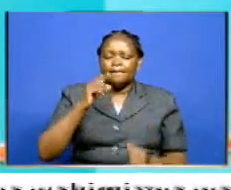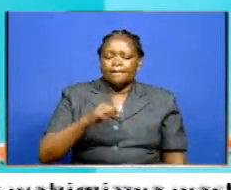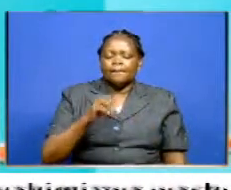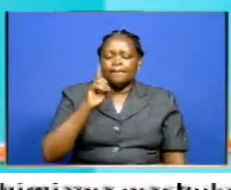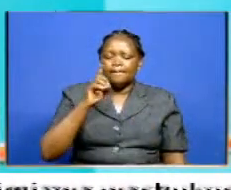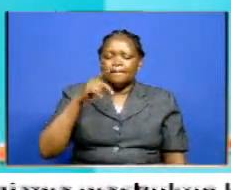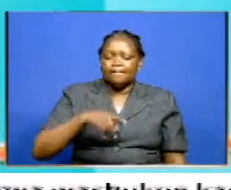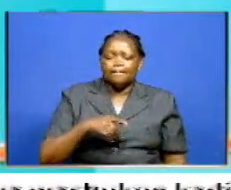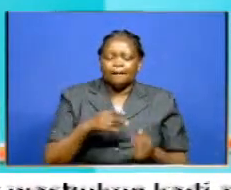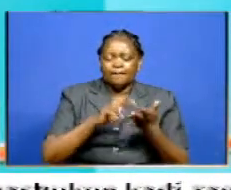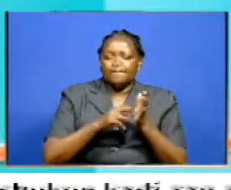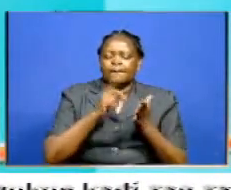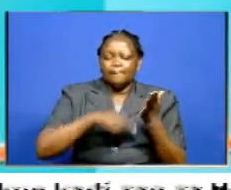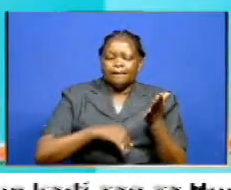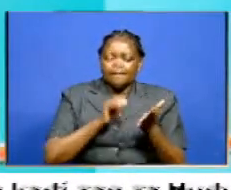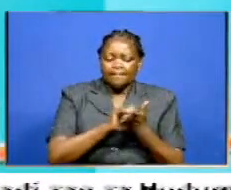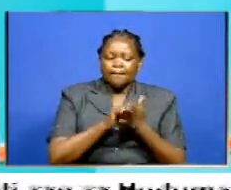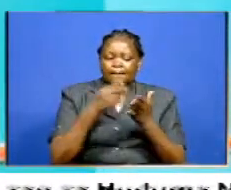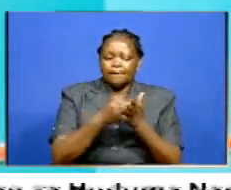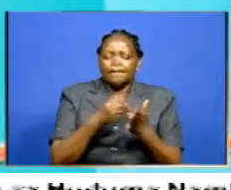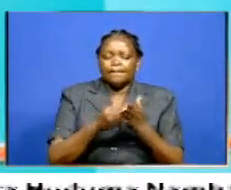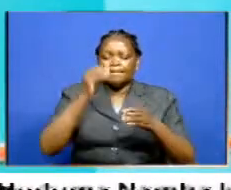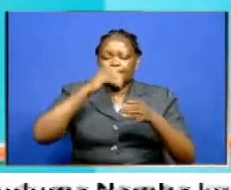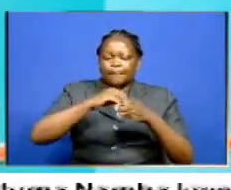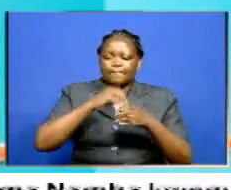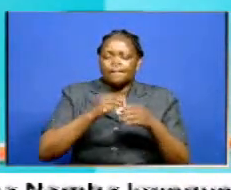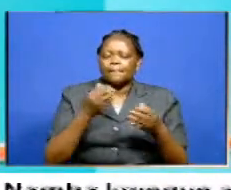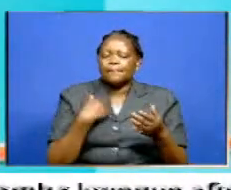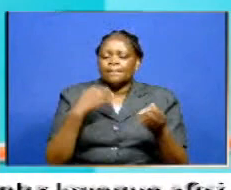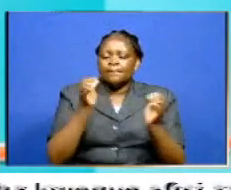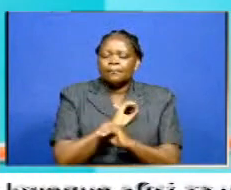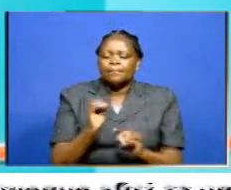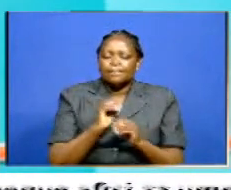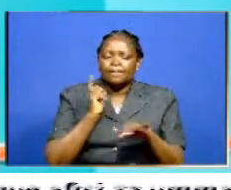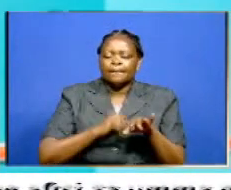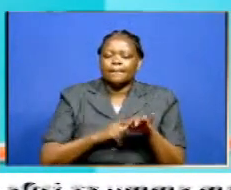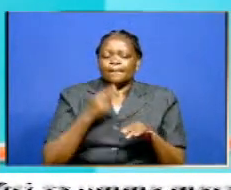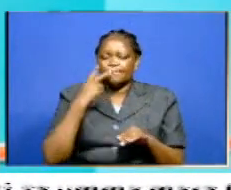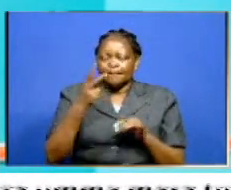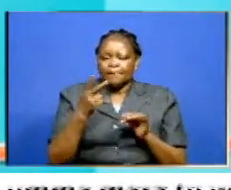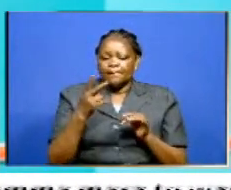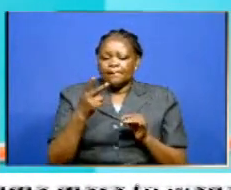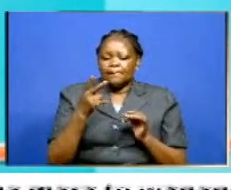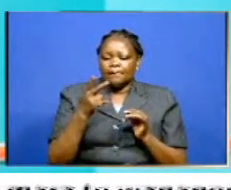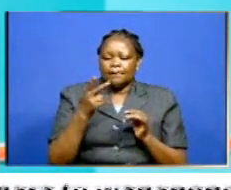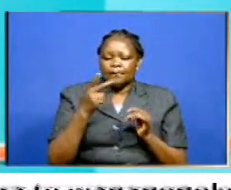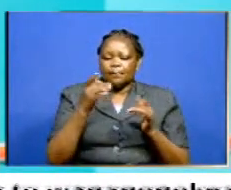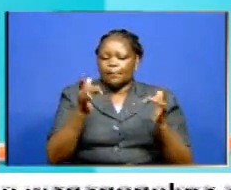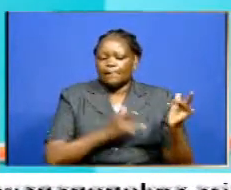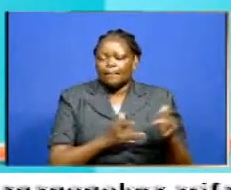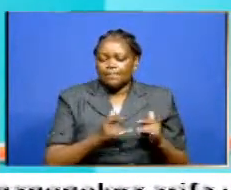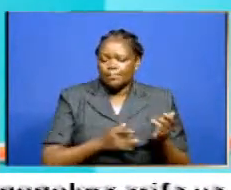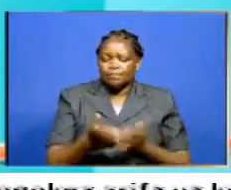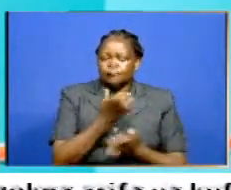kwa distress, that means hata pesa ya investment hakuna. Na ukitazama katika masuala ya kiuchumi, kitu